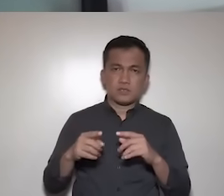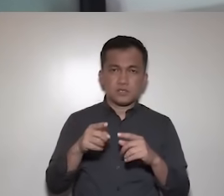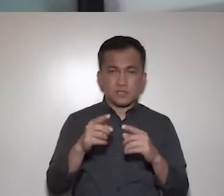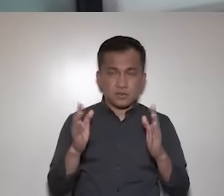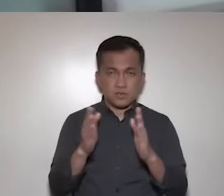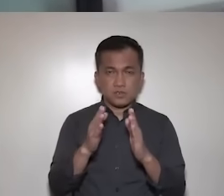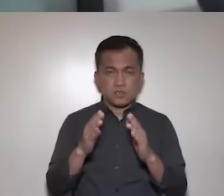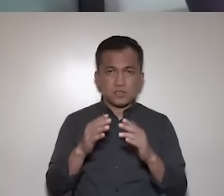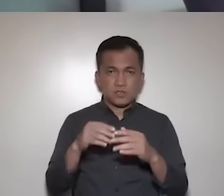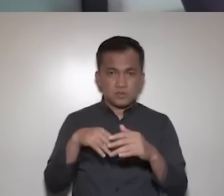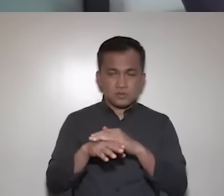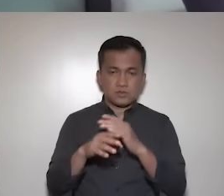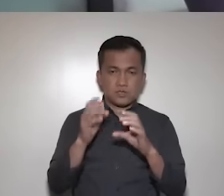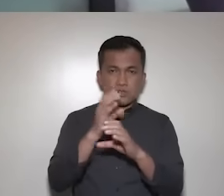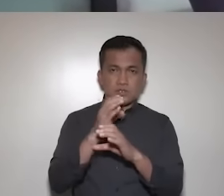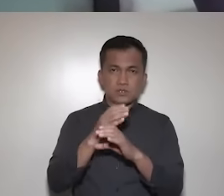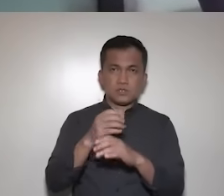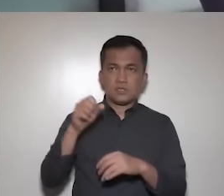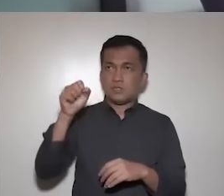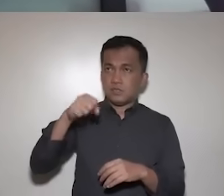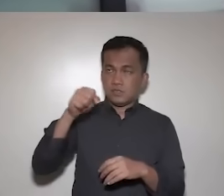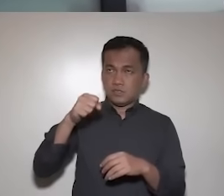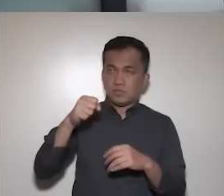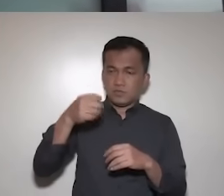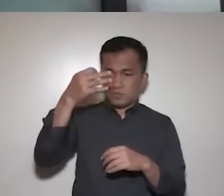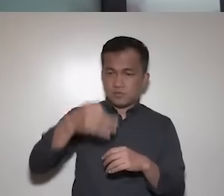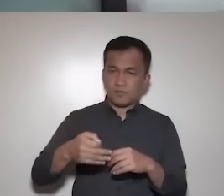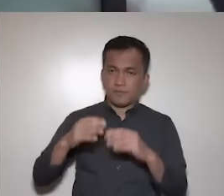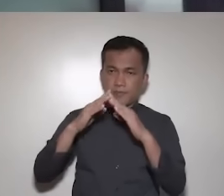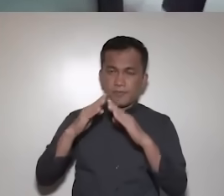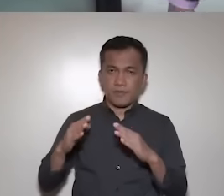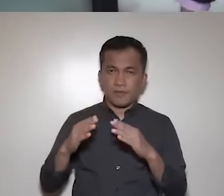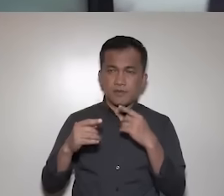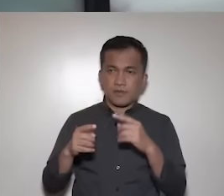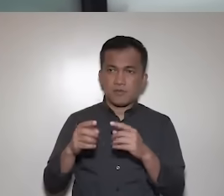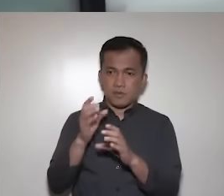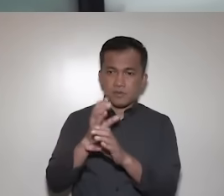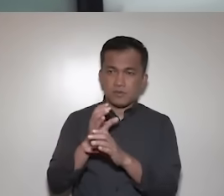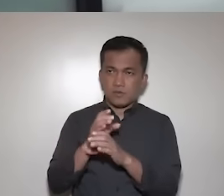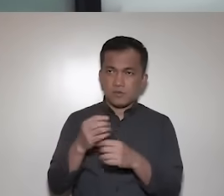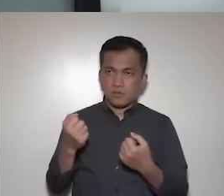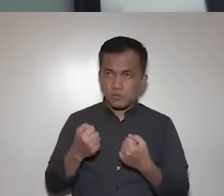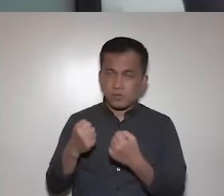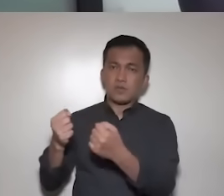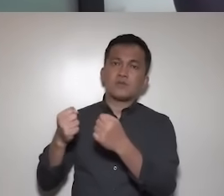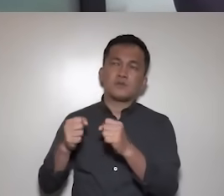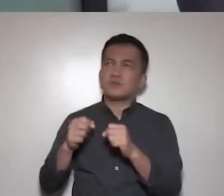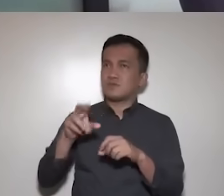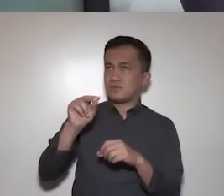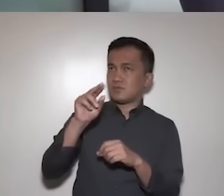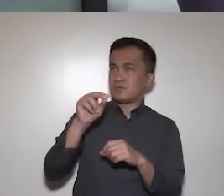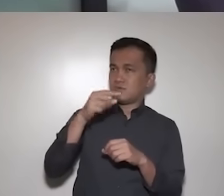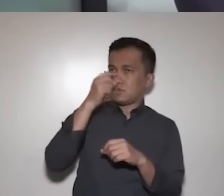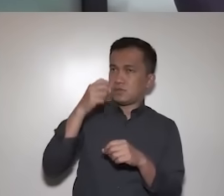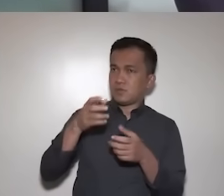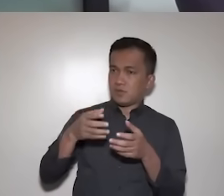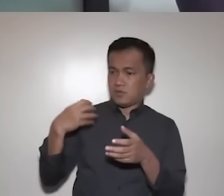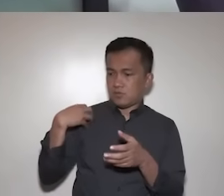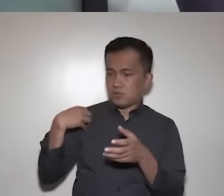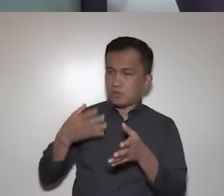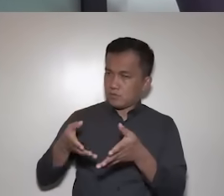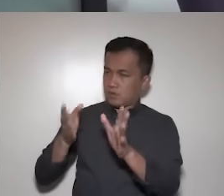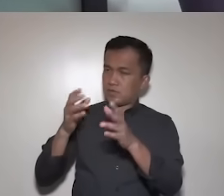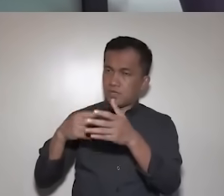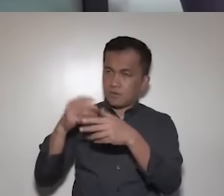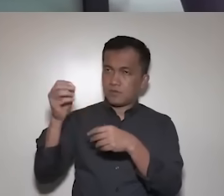yung nasa loob ng sasakyan? Opo, sa harap po mismo ng bahay. Aminin pagkatapos sakyan, di, pwede na kayo nag-drive? Hindi po, sir. Kasi hindi naman payag yung amo ko,